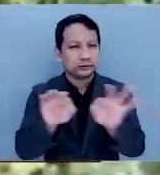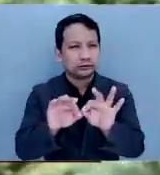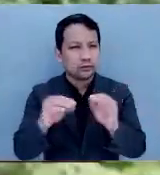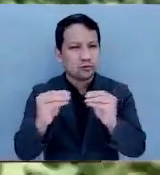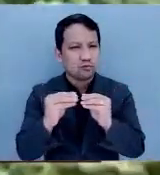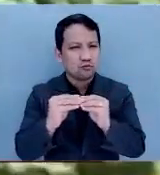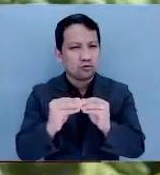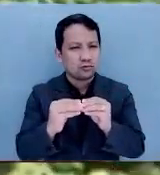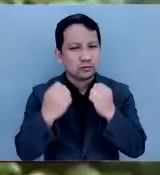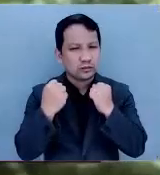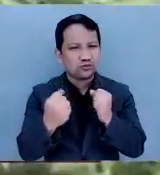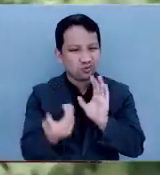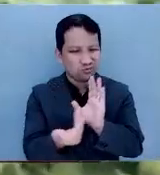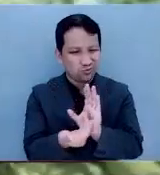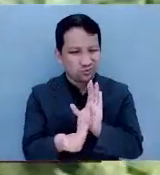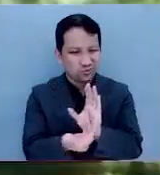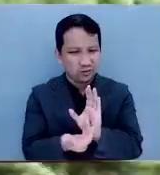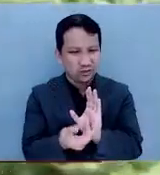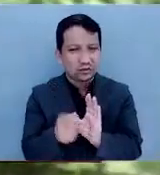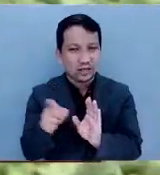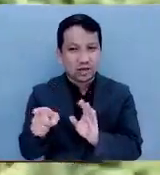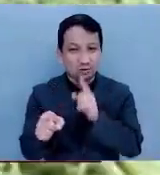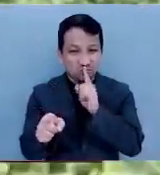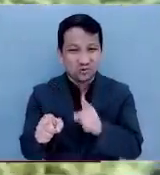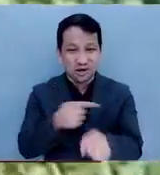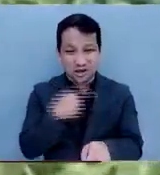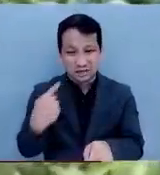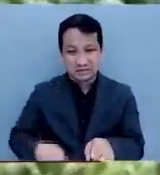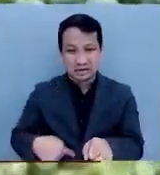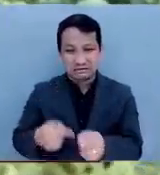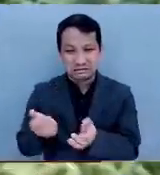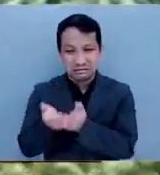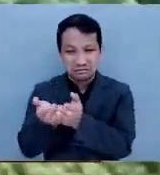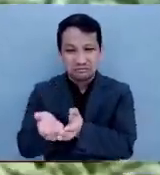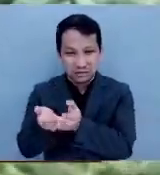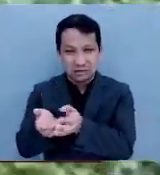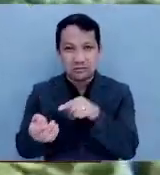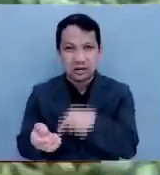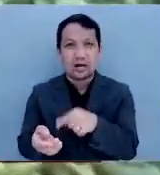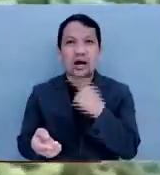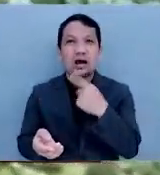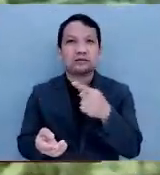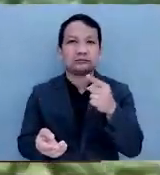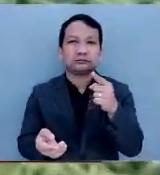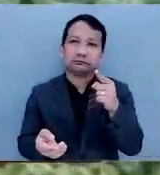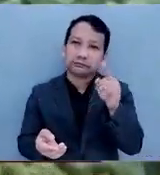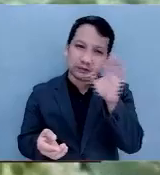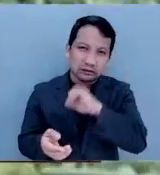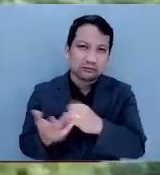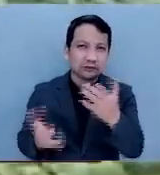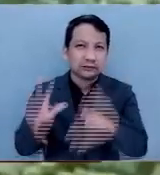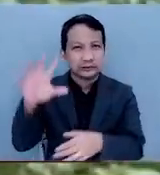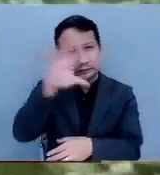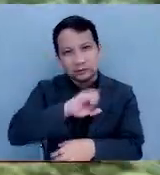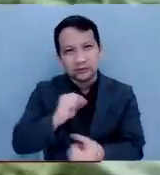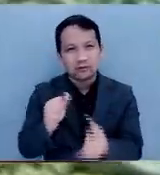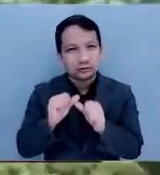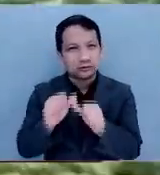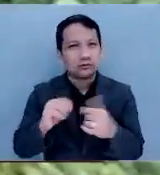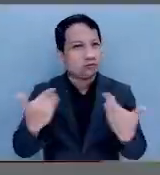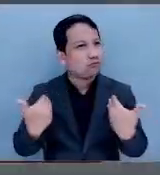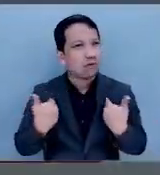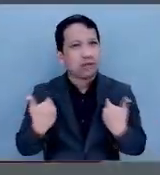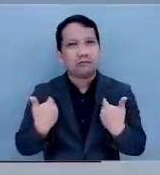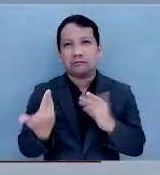na ebidensya para patunayang Chinese militia nga ang nasa likod nito. That is circumstantial. But again, we still don't have